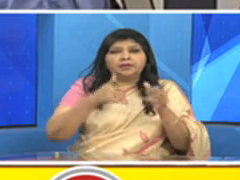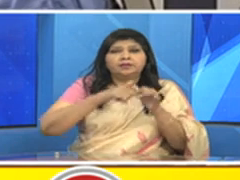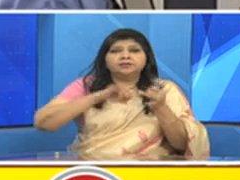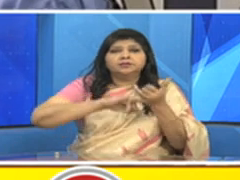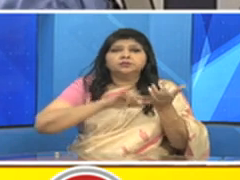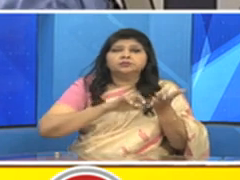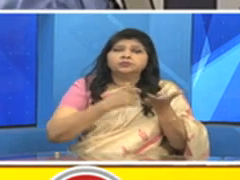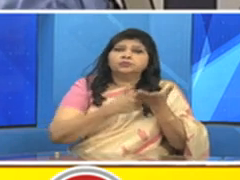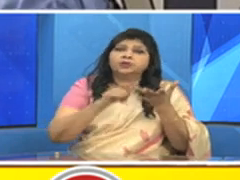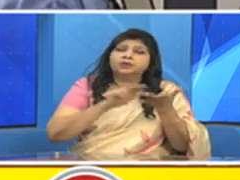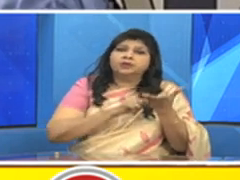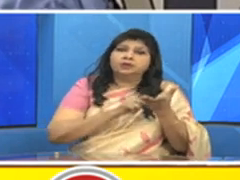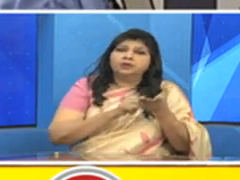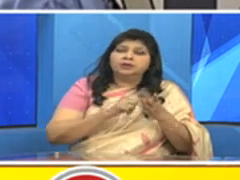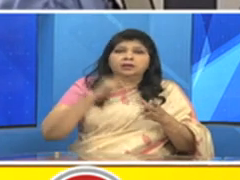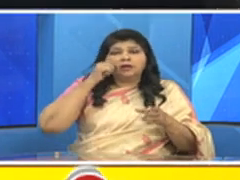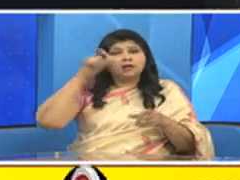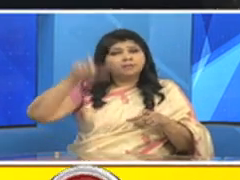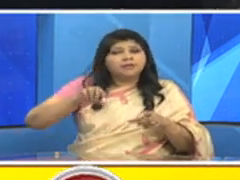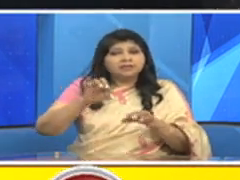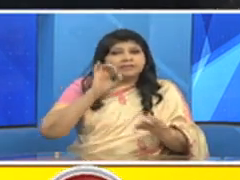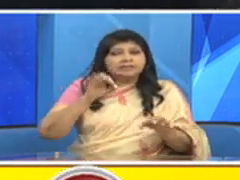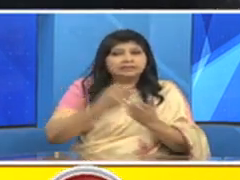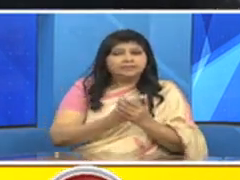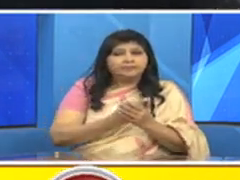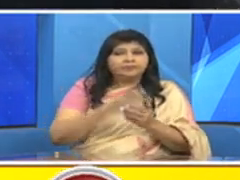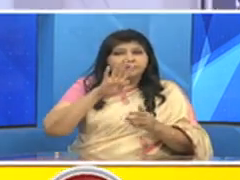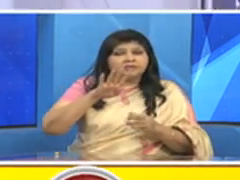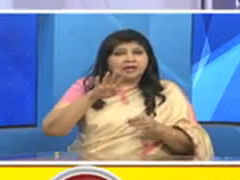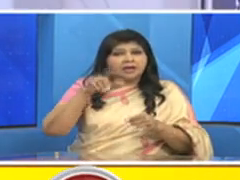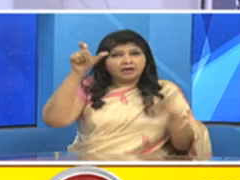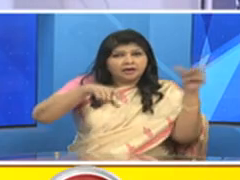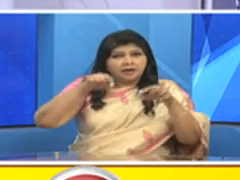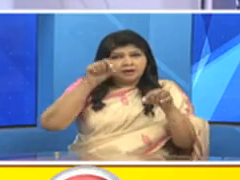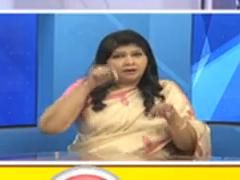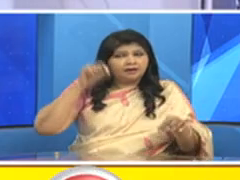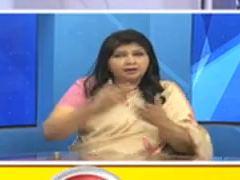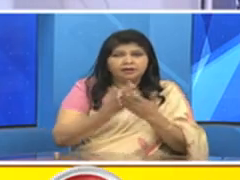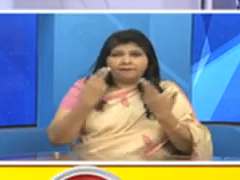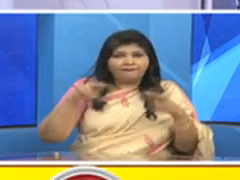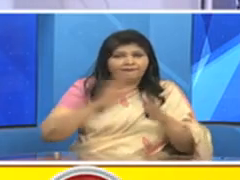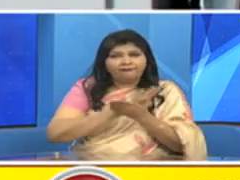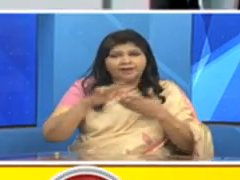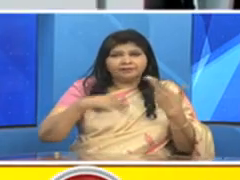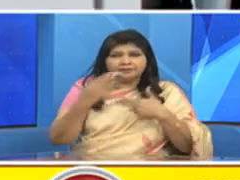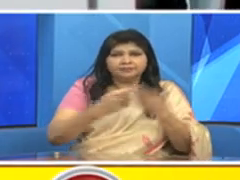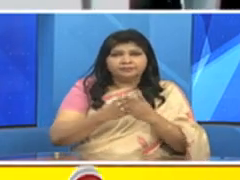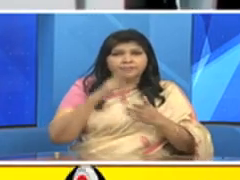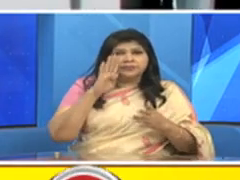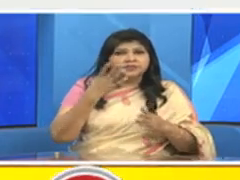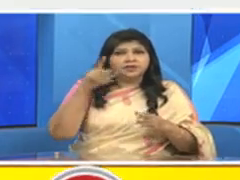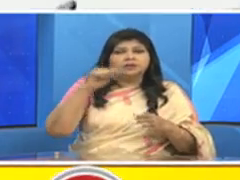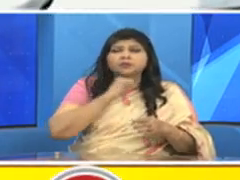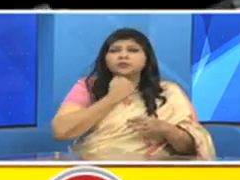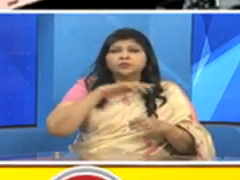एस्ट्रोनॉट यानी अंतरिक्ष यात्री के लिए 4 उम्मीदवारों का चयन कर लिया गया है। ये चारों